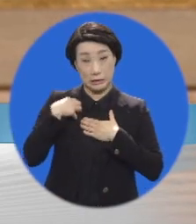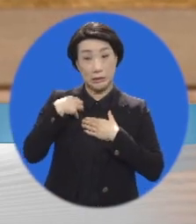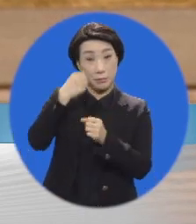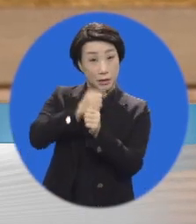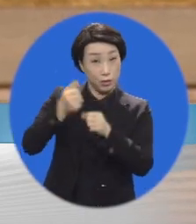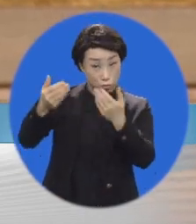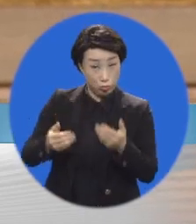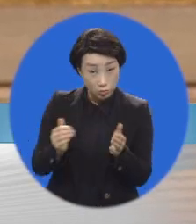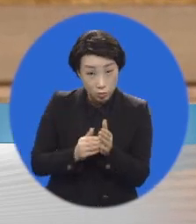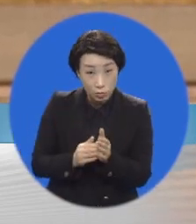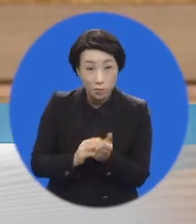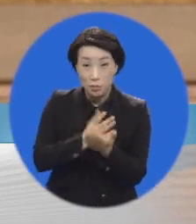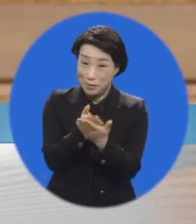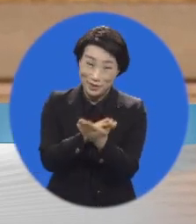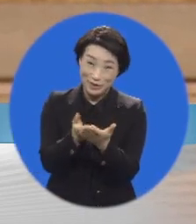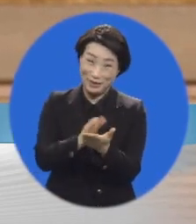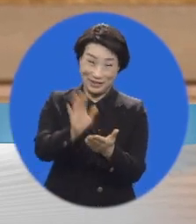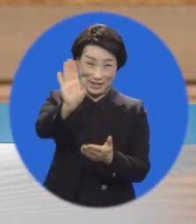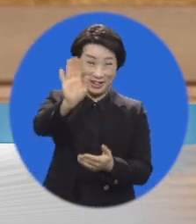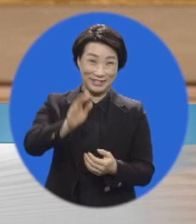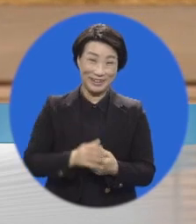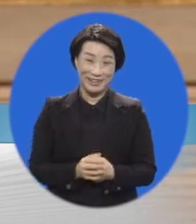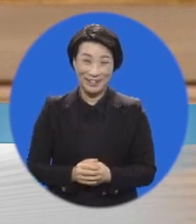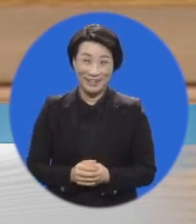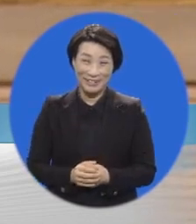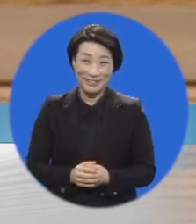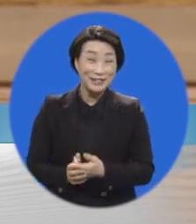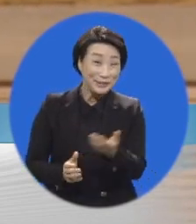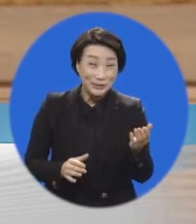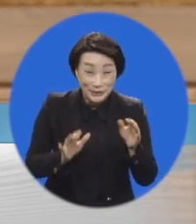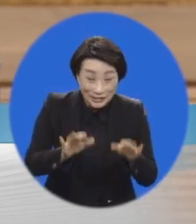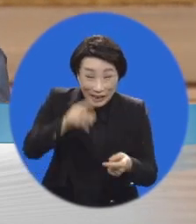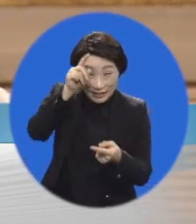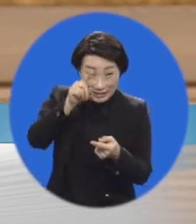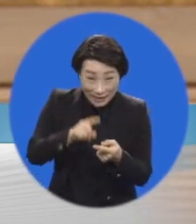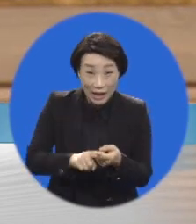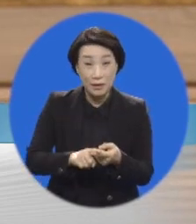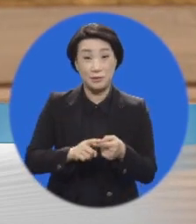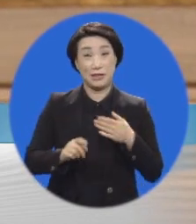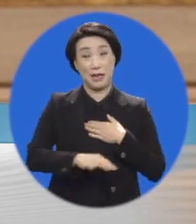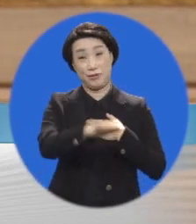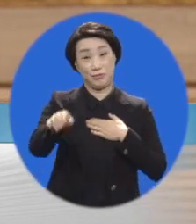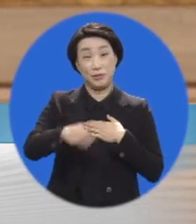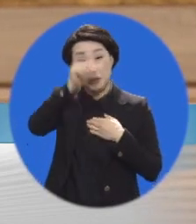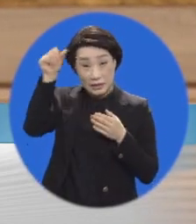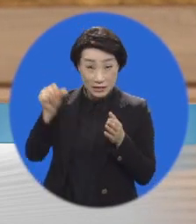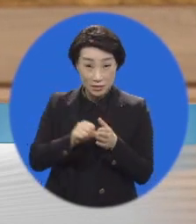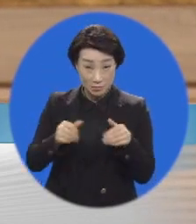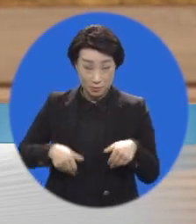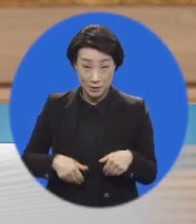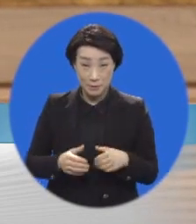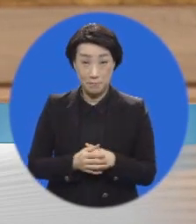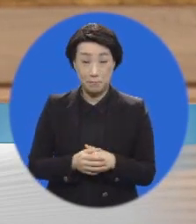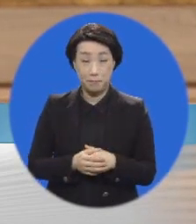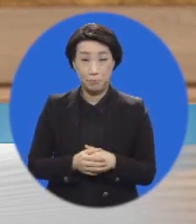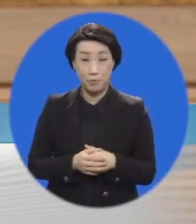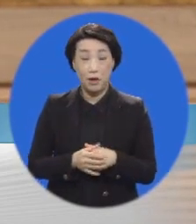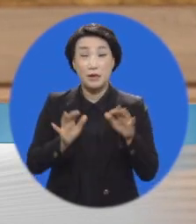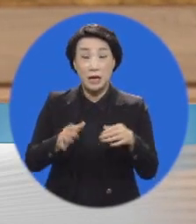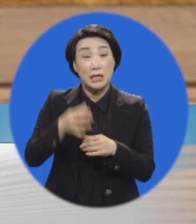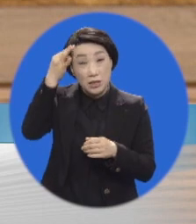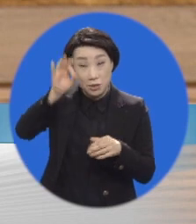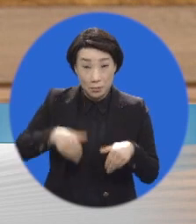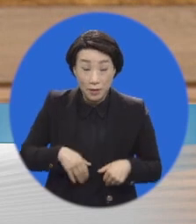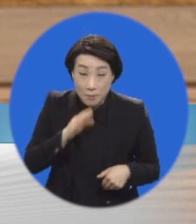만들어서는 변경이 없으므로 우리는 그대로 인정하면서 우리는 무슨